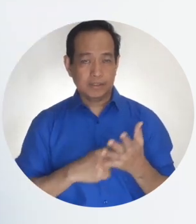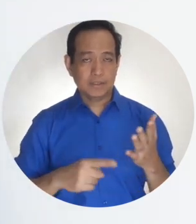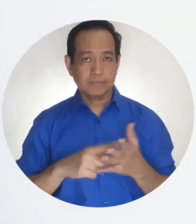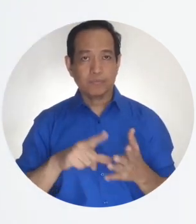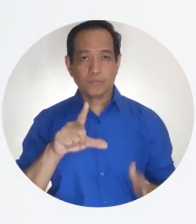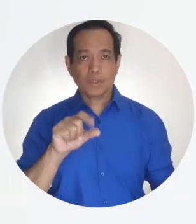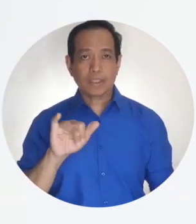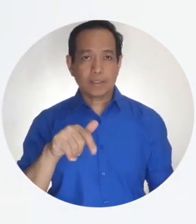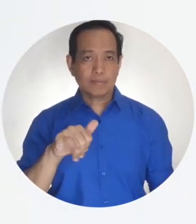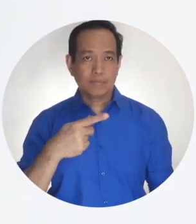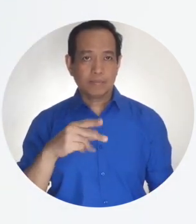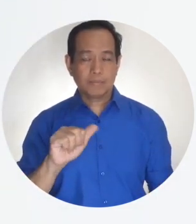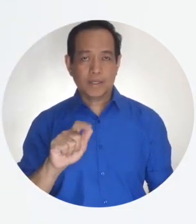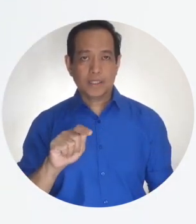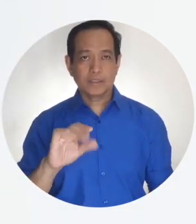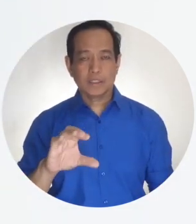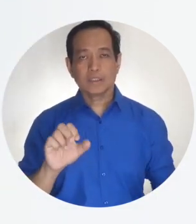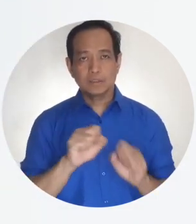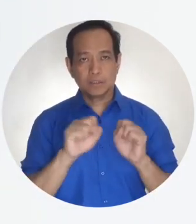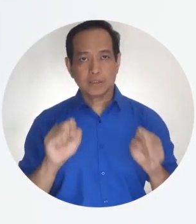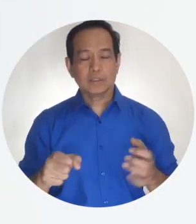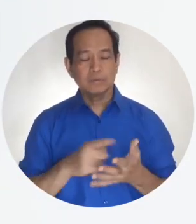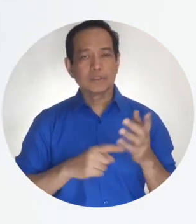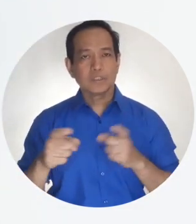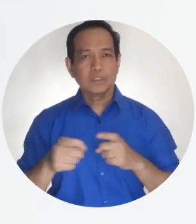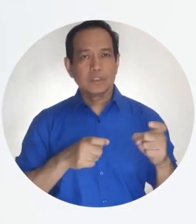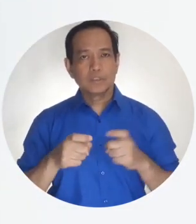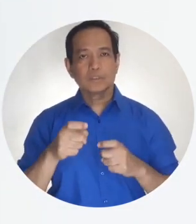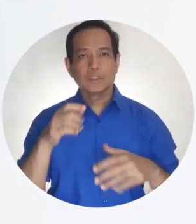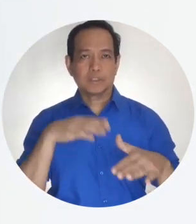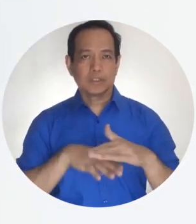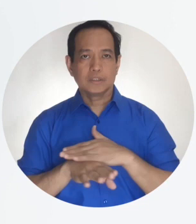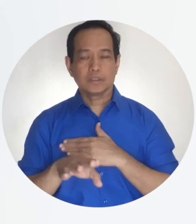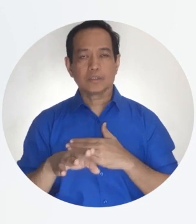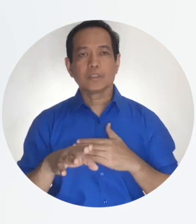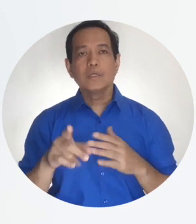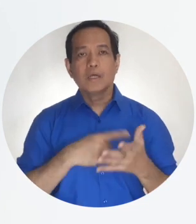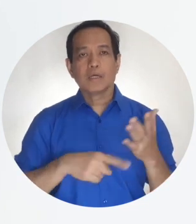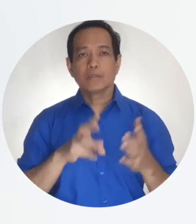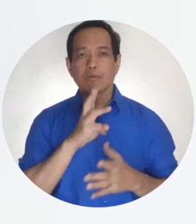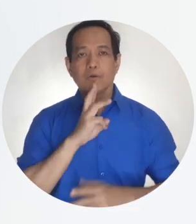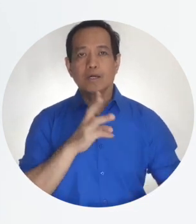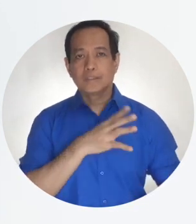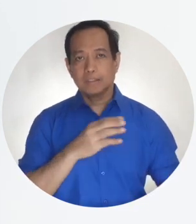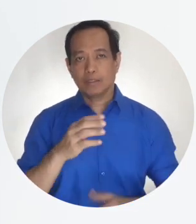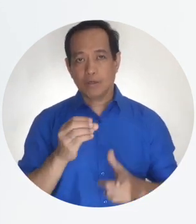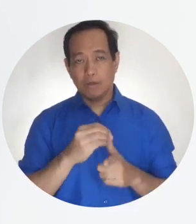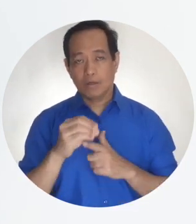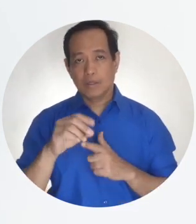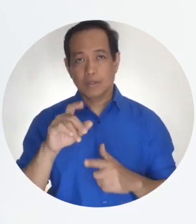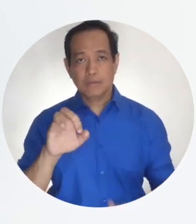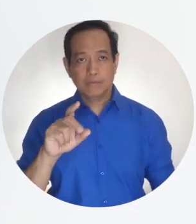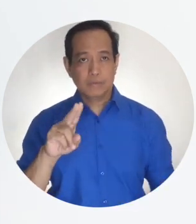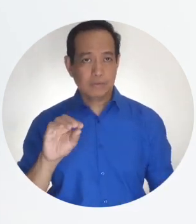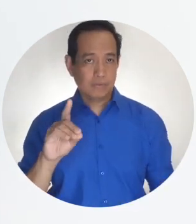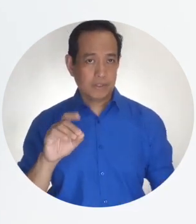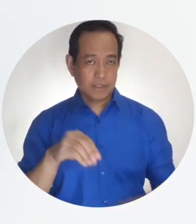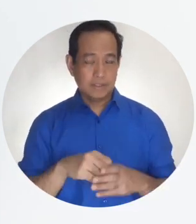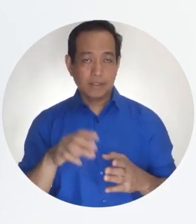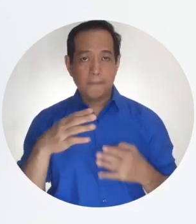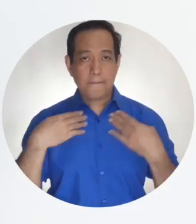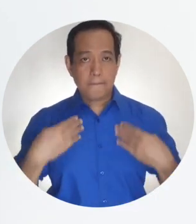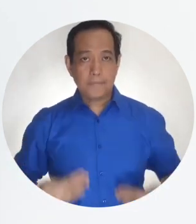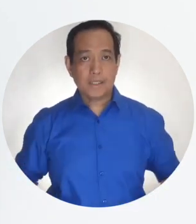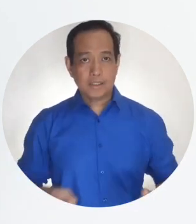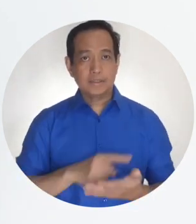system. Ang lymphatic system ang nagko-control sa pagdaloy ng mga tubig or fluid sa katawan.